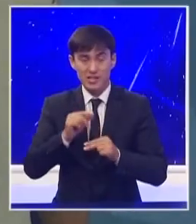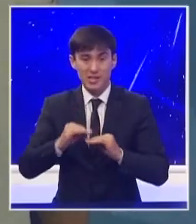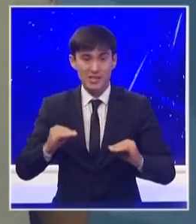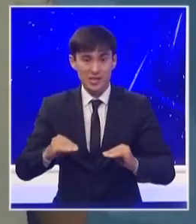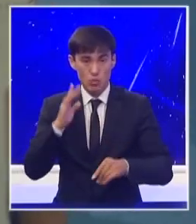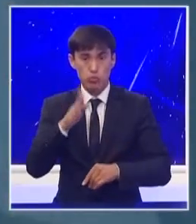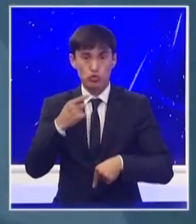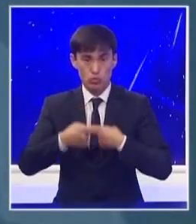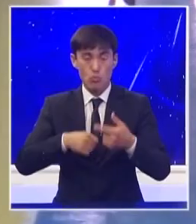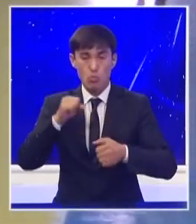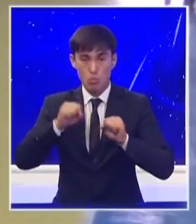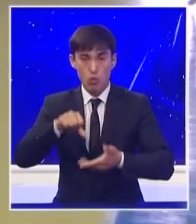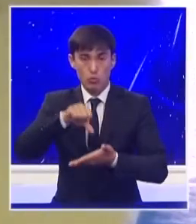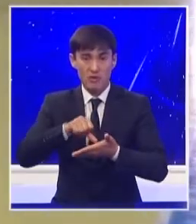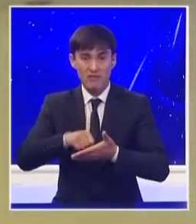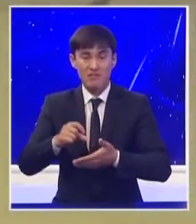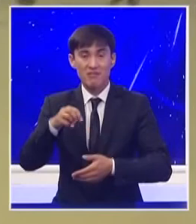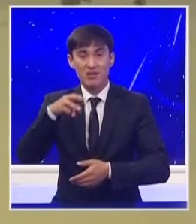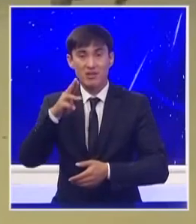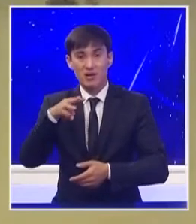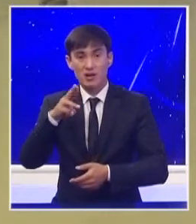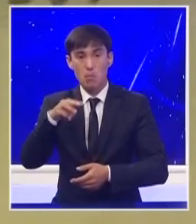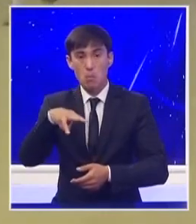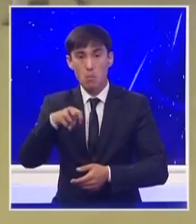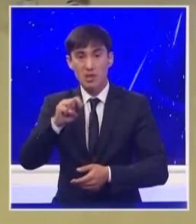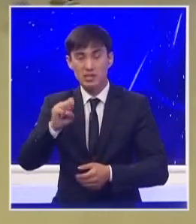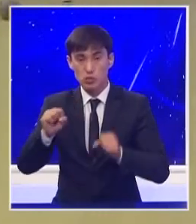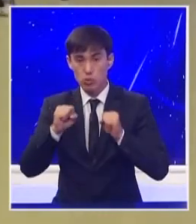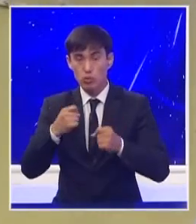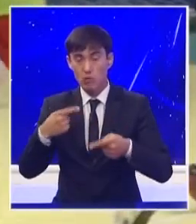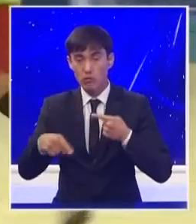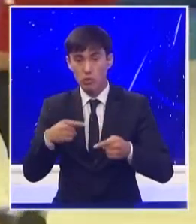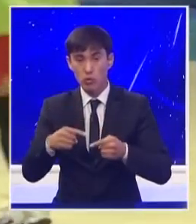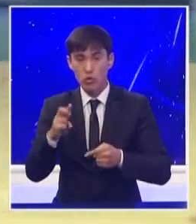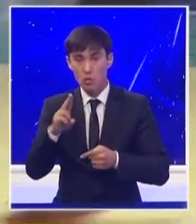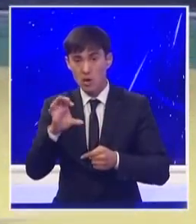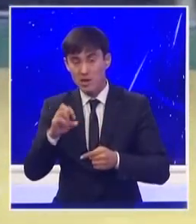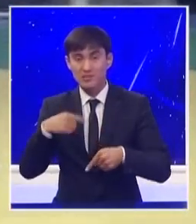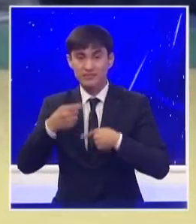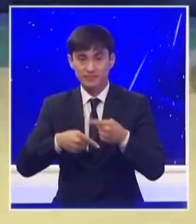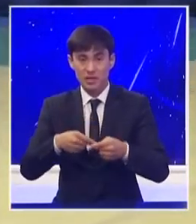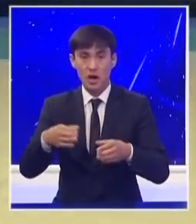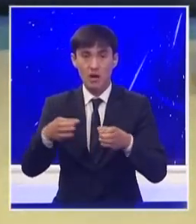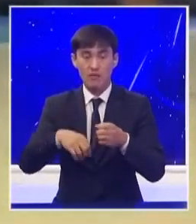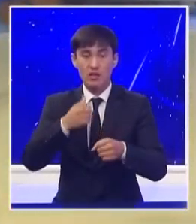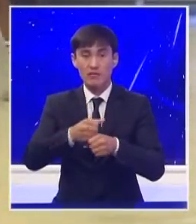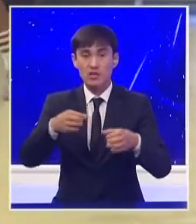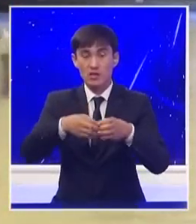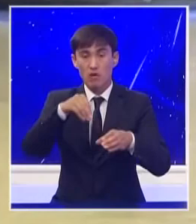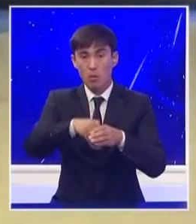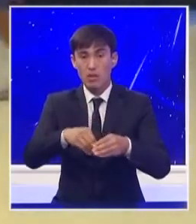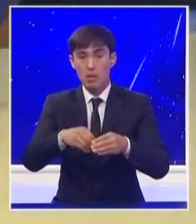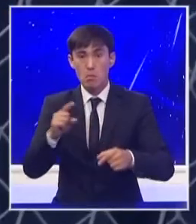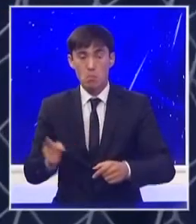в будущем могут претендовать на звание мастера спорта по футболу, что позволит им попасть в основной состав команд мастеров, которые